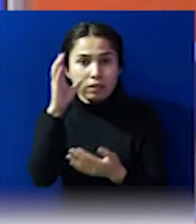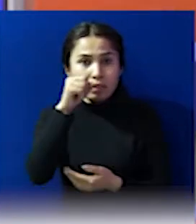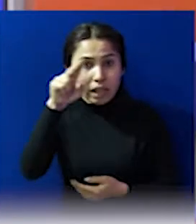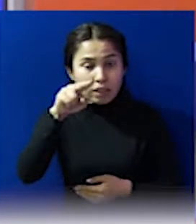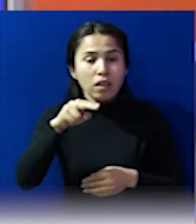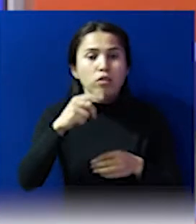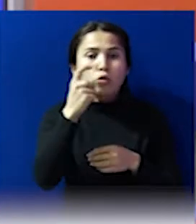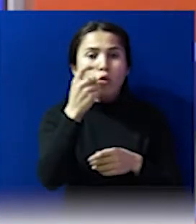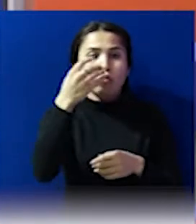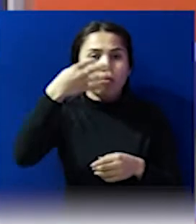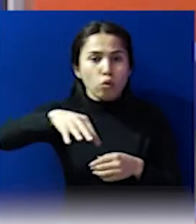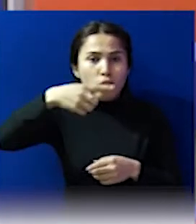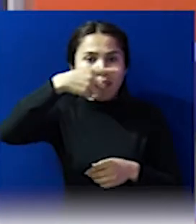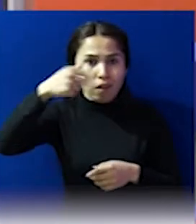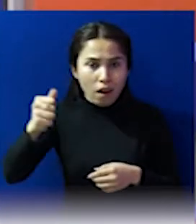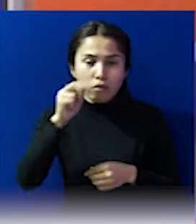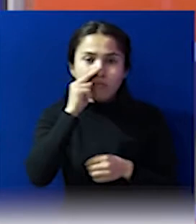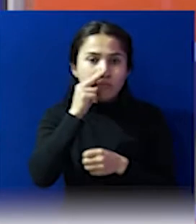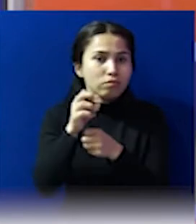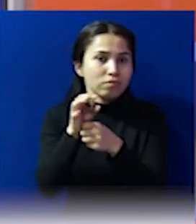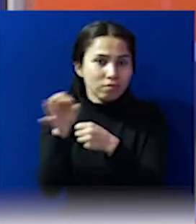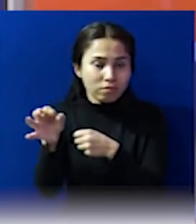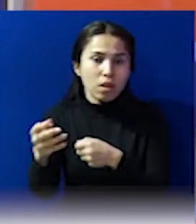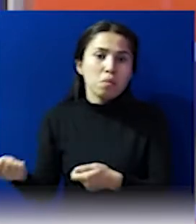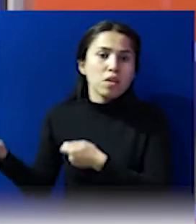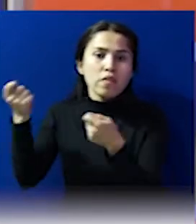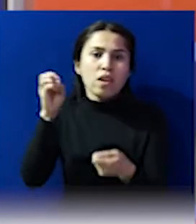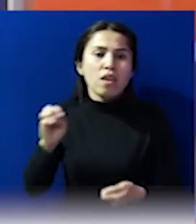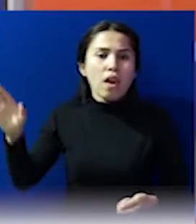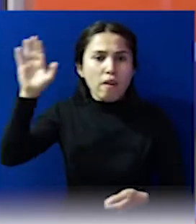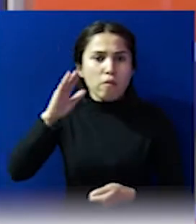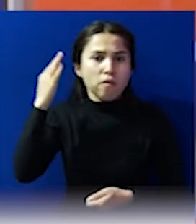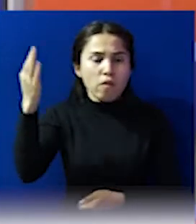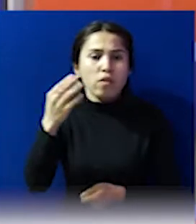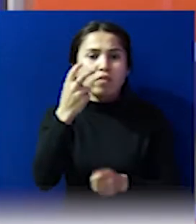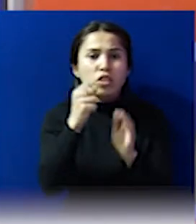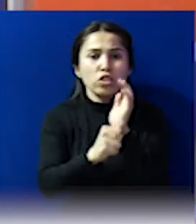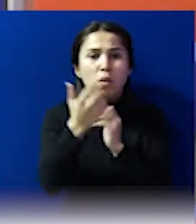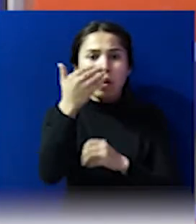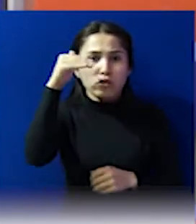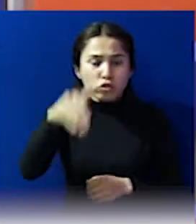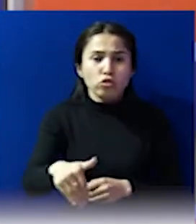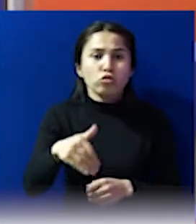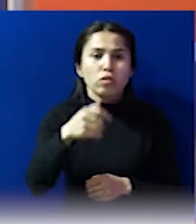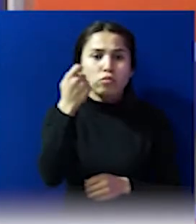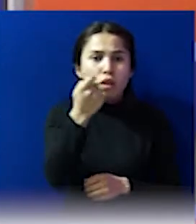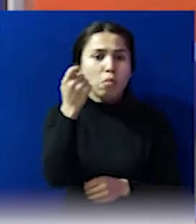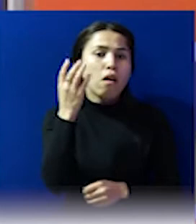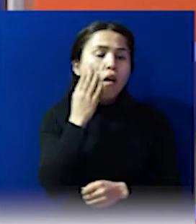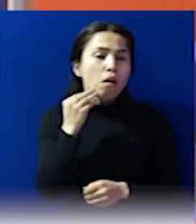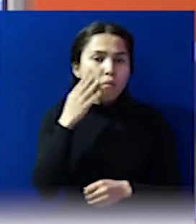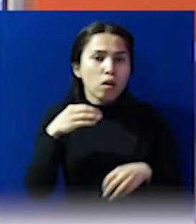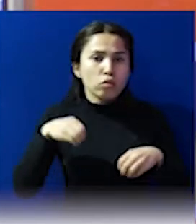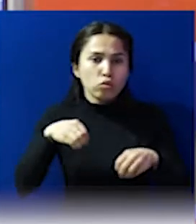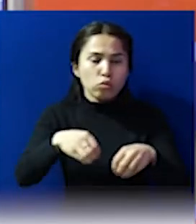начинающим предпринимателям. Однако жители региона не заинтересованы льготами, предоставленными государством, отмечают специалисты. Об